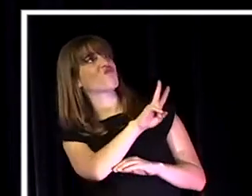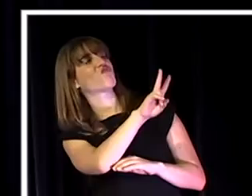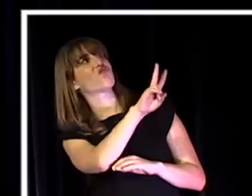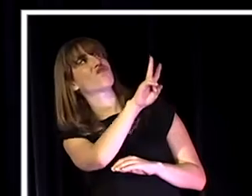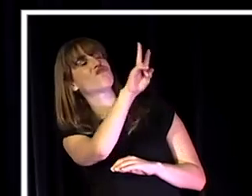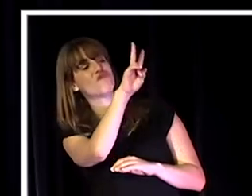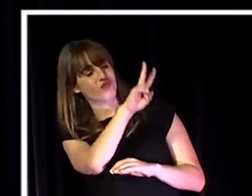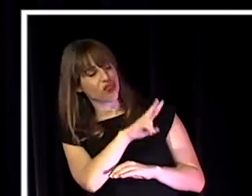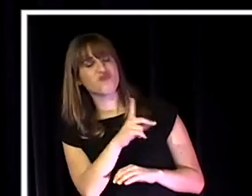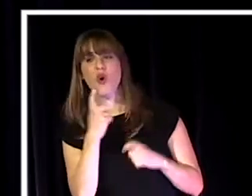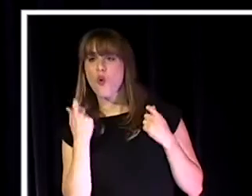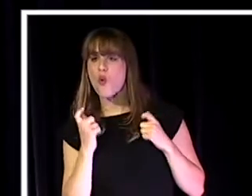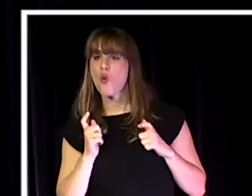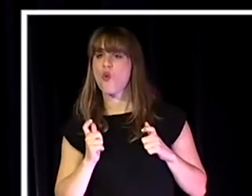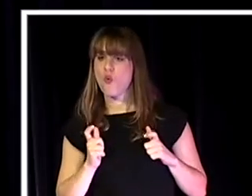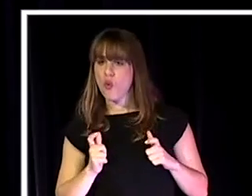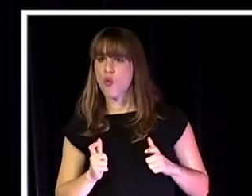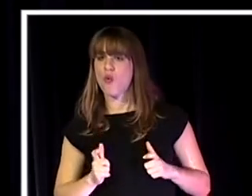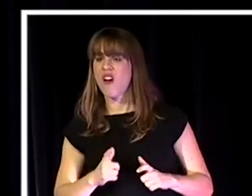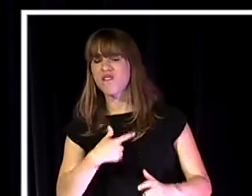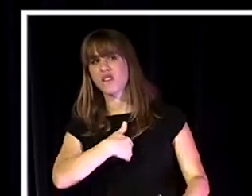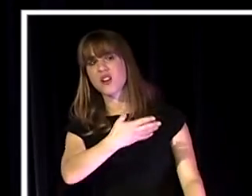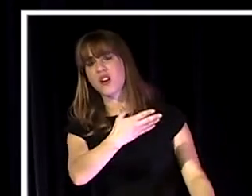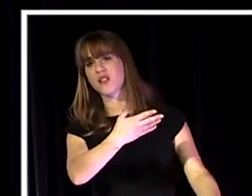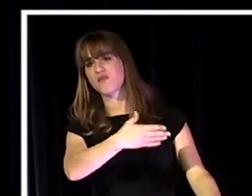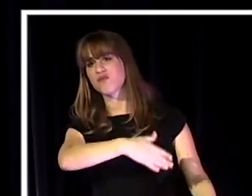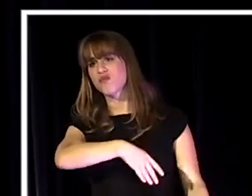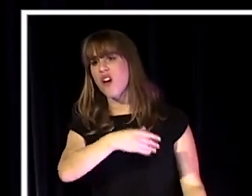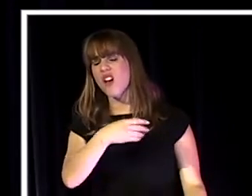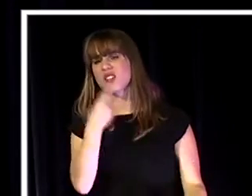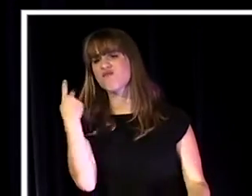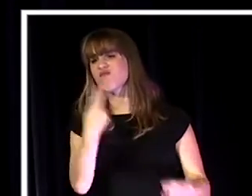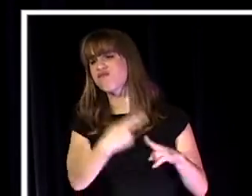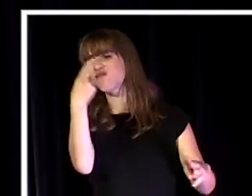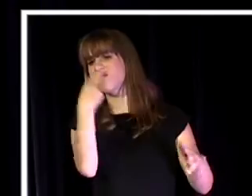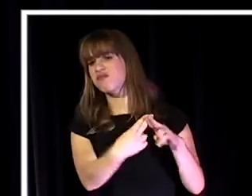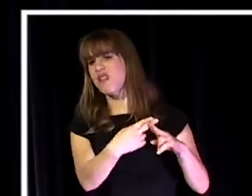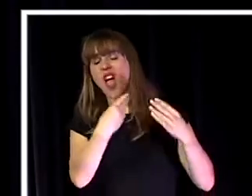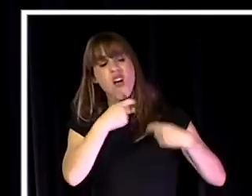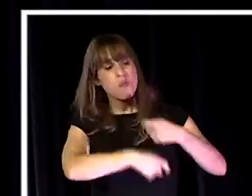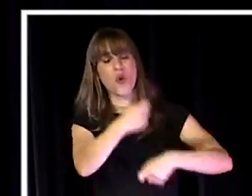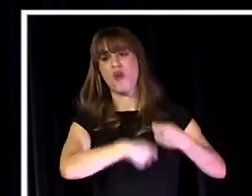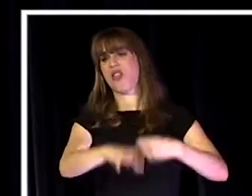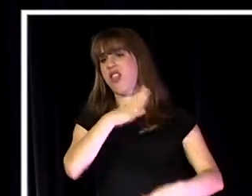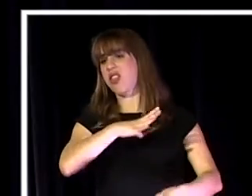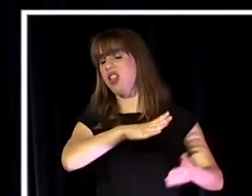όλα τα πλούτη του. «Μωρέ, τι σπουδαίος που είναι αυτός ο έμπορος! Έμπορος θα ήθελα κι εγώ να